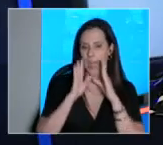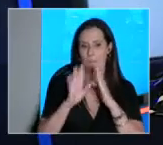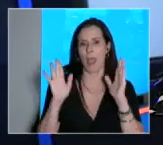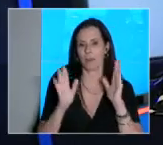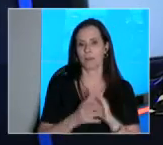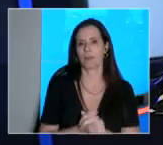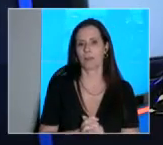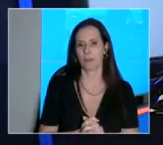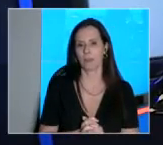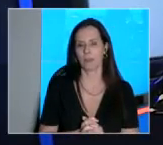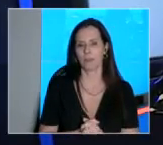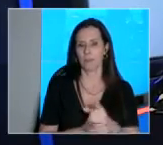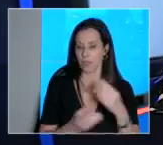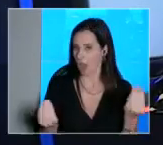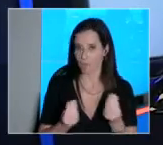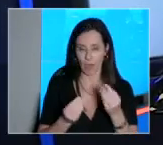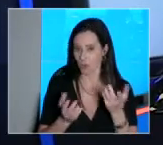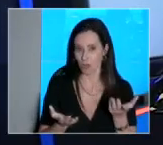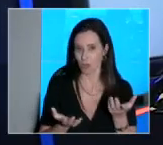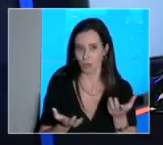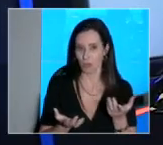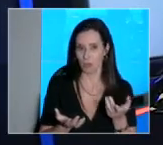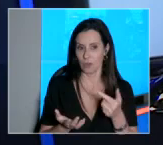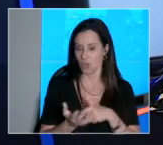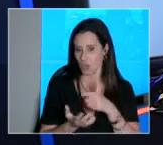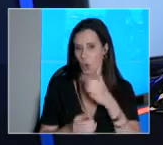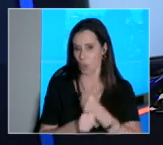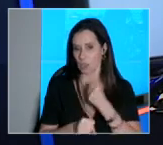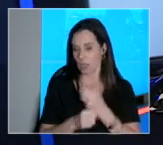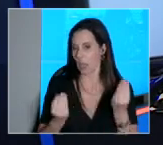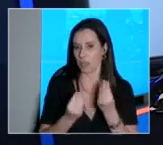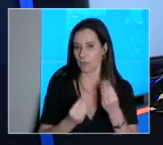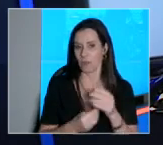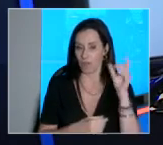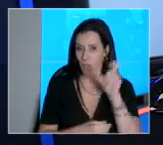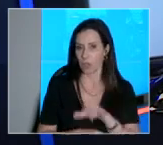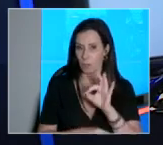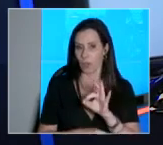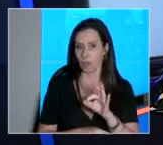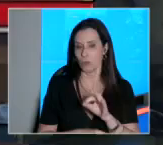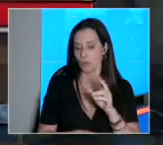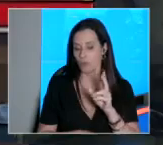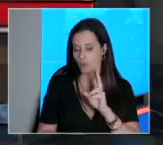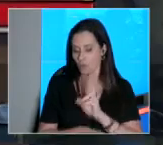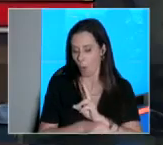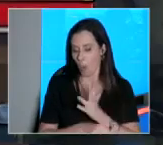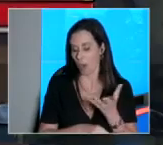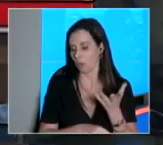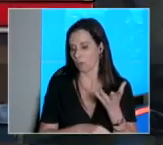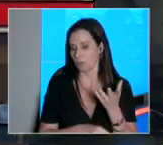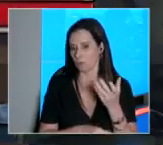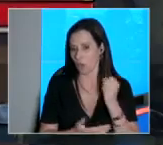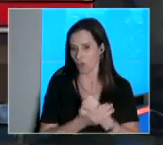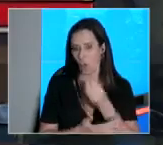נאמן. נאמן עליך. וזה דבר שבעצם אתה מבסס עליו את העניין הזה, ואדם שהוא באמת ירא שמיים, צריך להיכנס